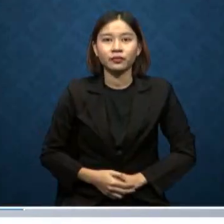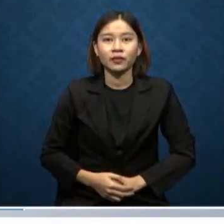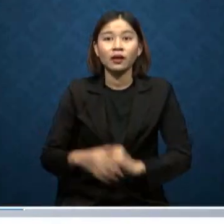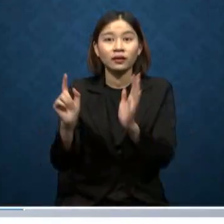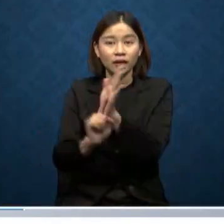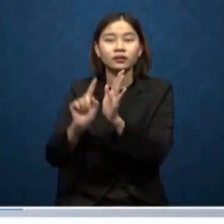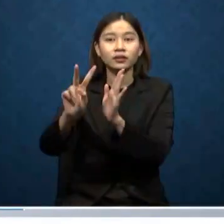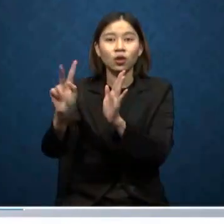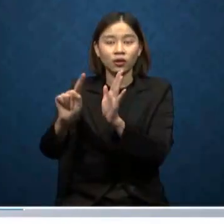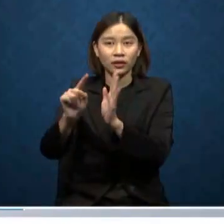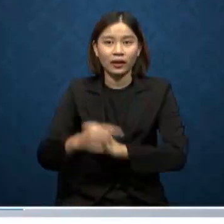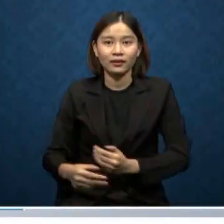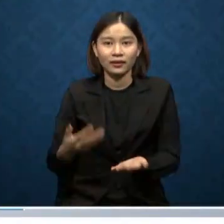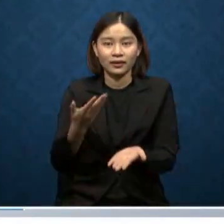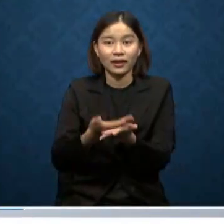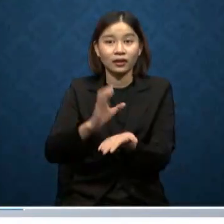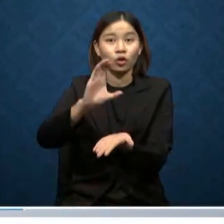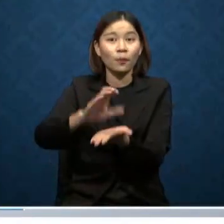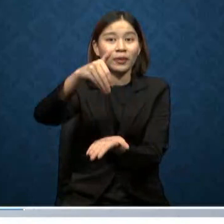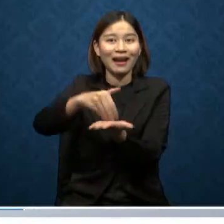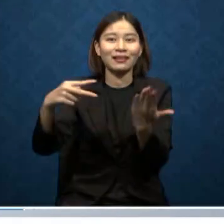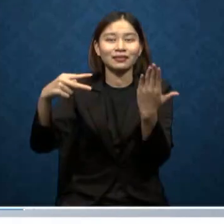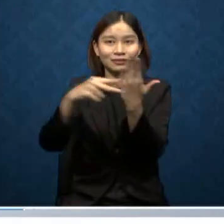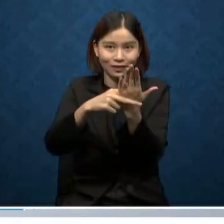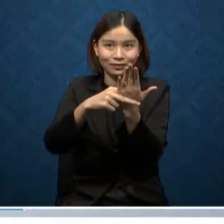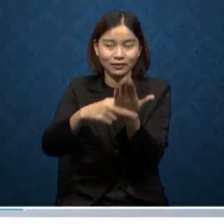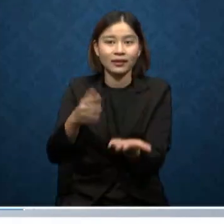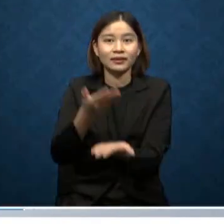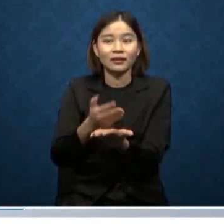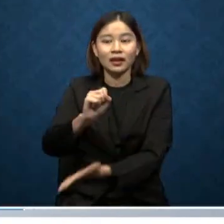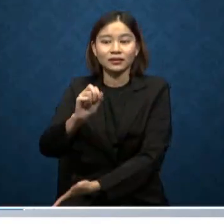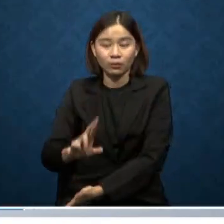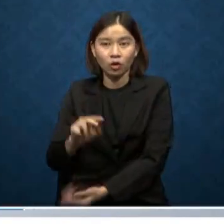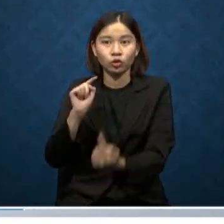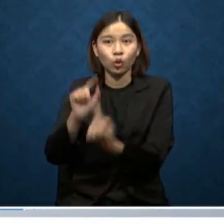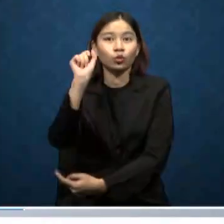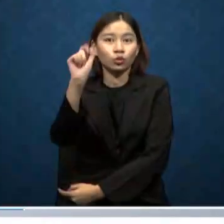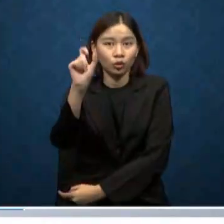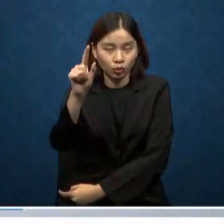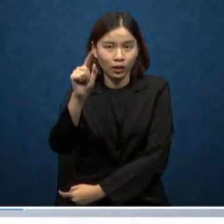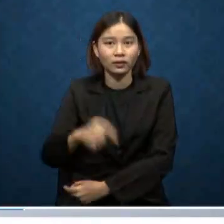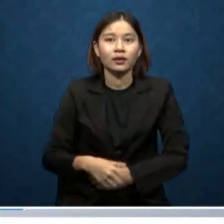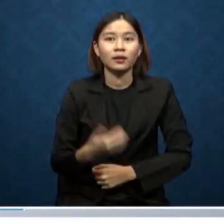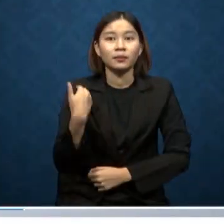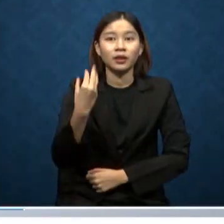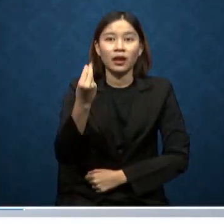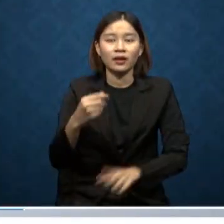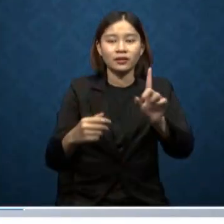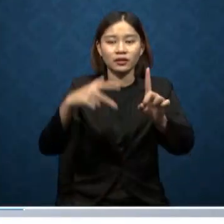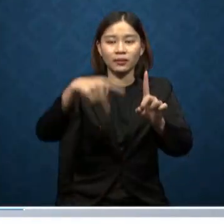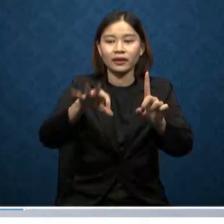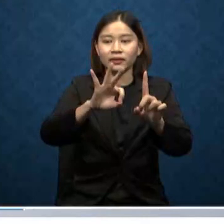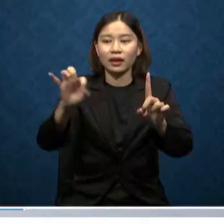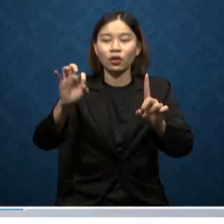ส่วท 2 เป็นการตัดงบกลางรายการเงินสำรจ่ายเพารชุเฉินและจํา Firstเป็จำนนรเงิน 1,9